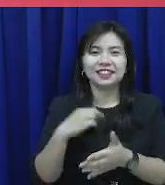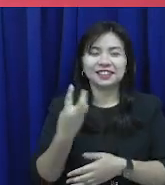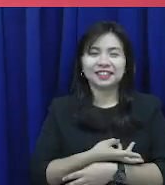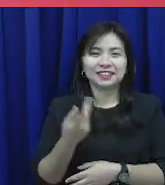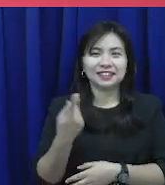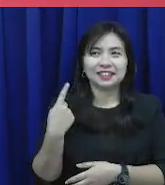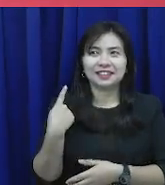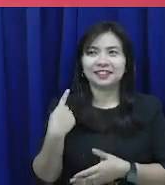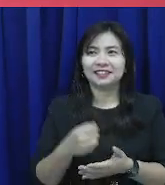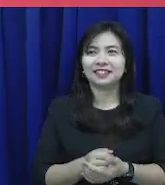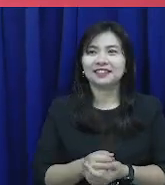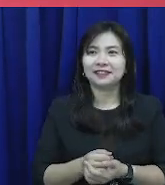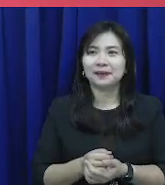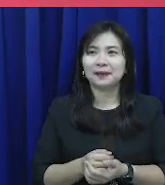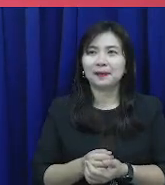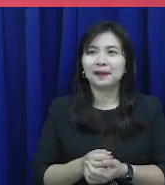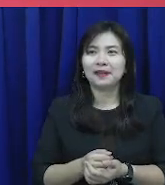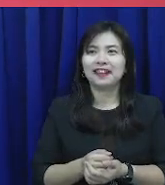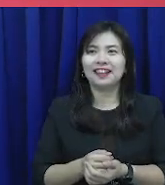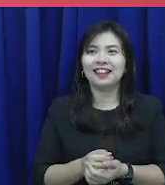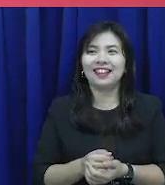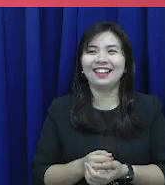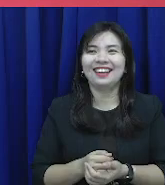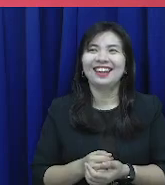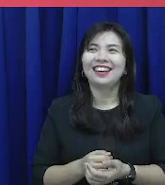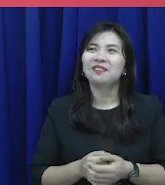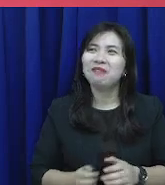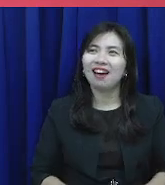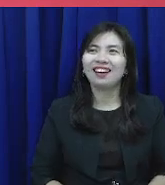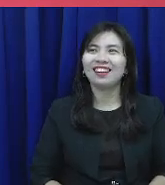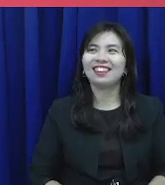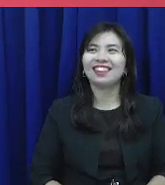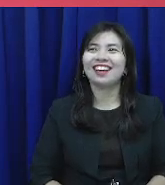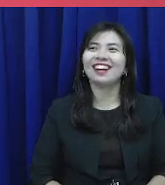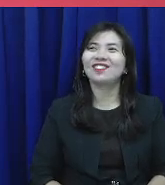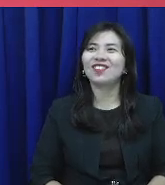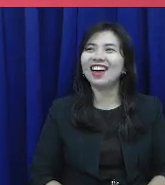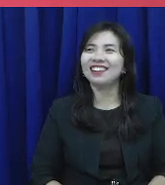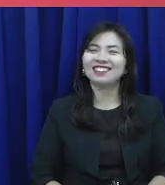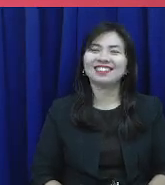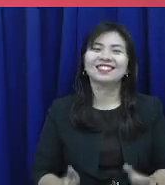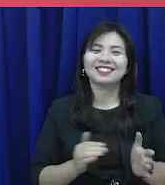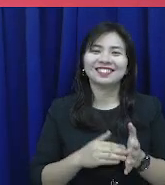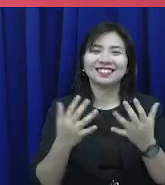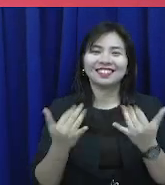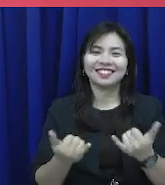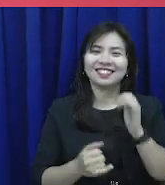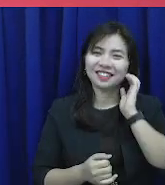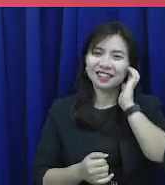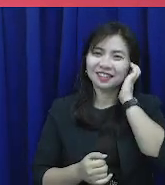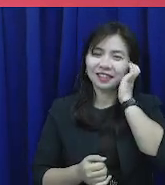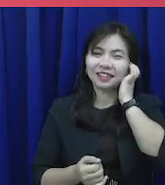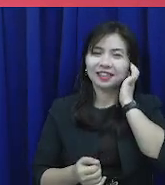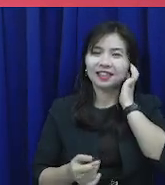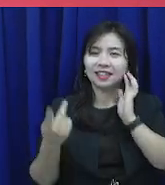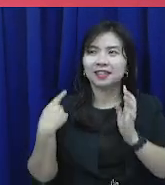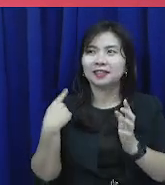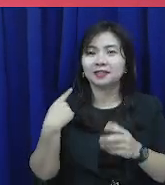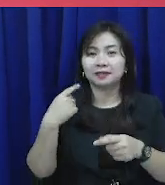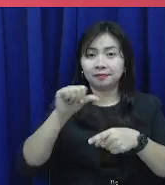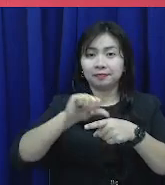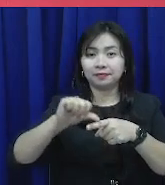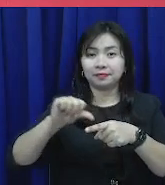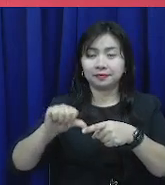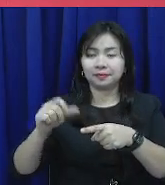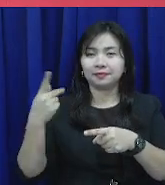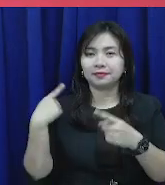in us We are so blessed na yyung seed na nasa atin mga kapatid ay talaga naman nagbubunga nagbubunga at nagbubunga nagbubunga po